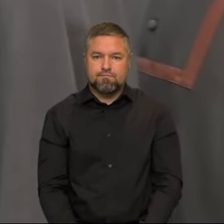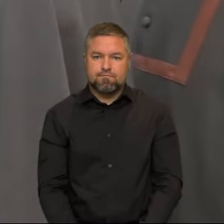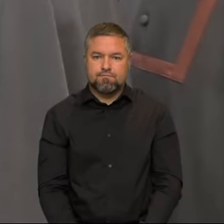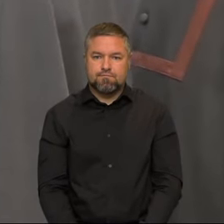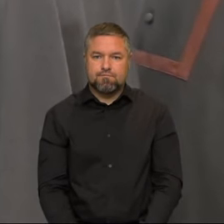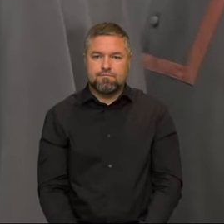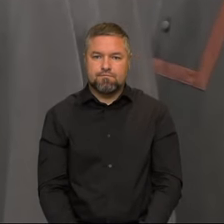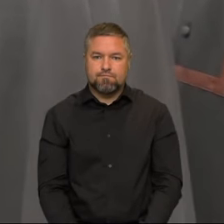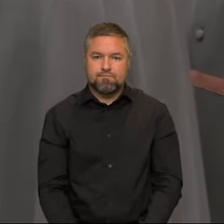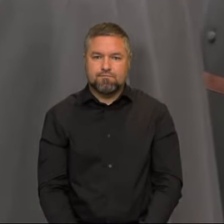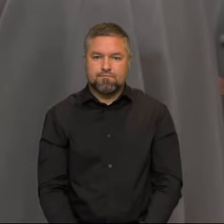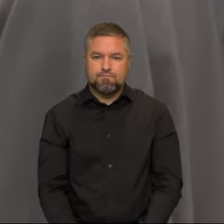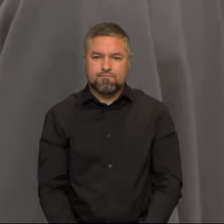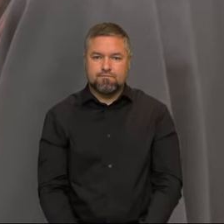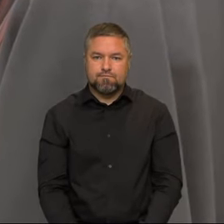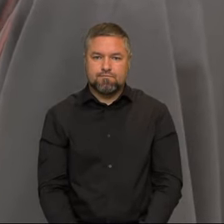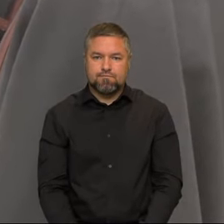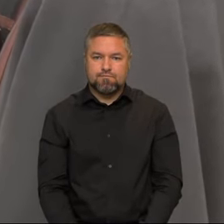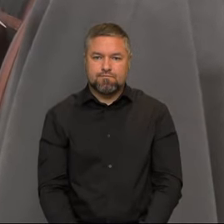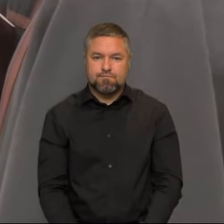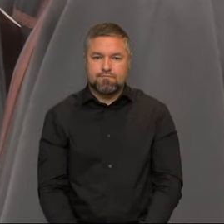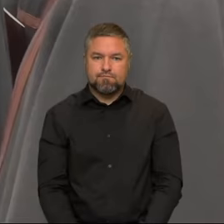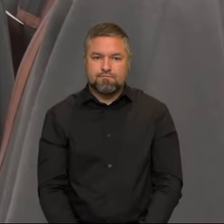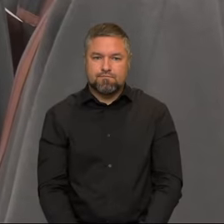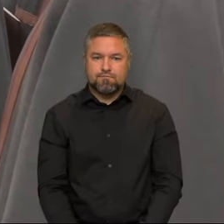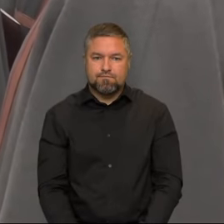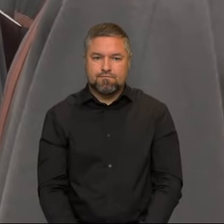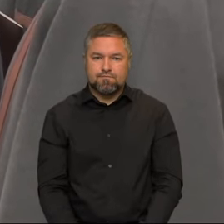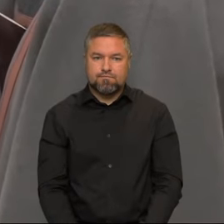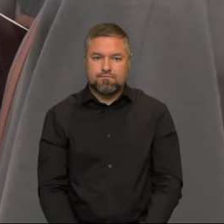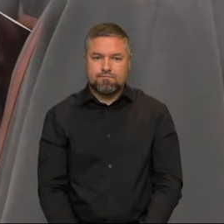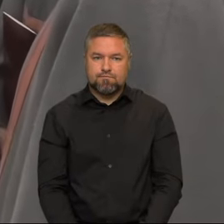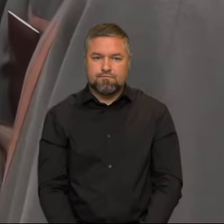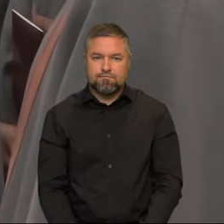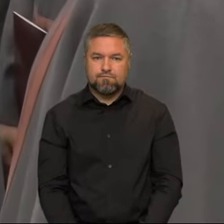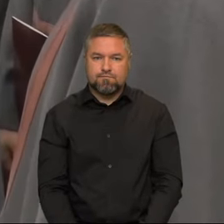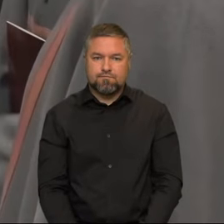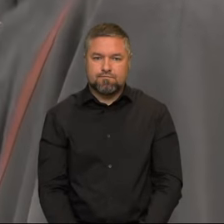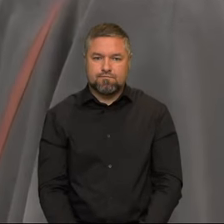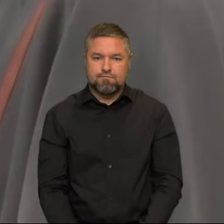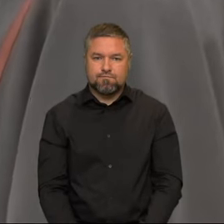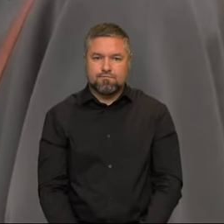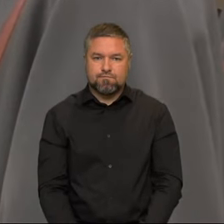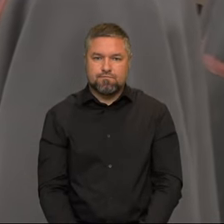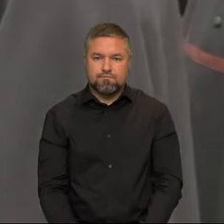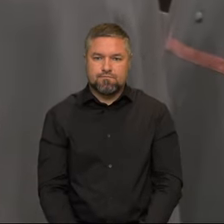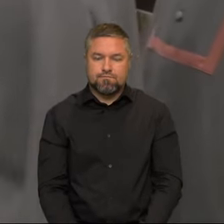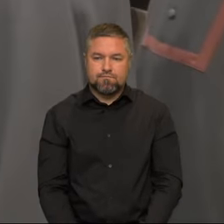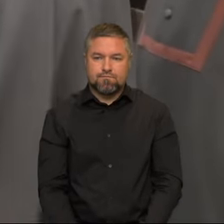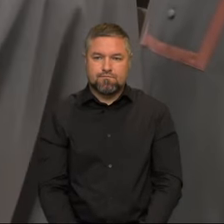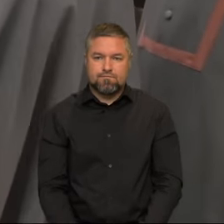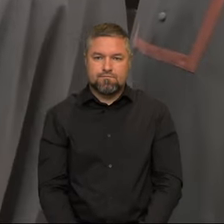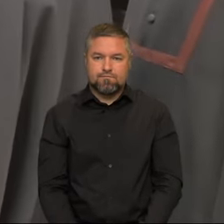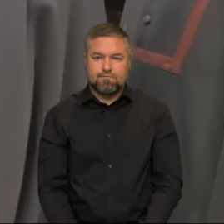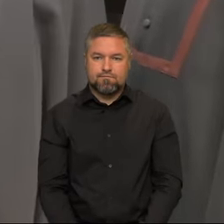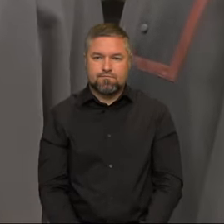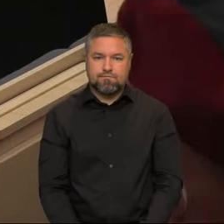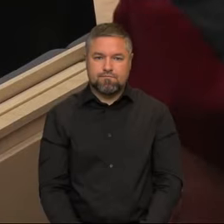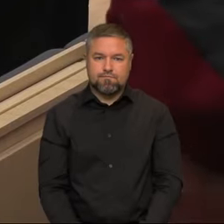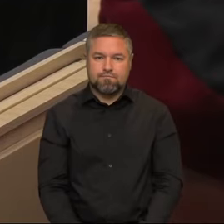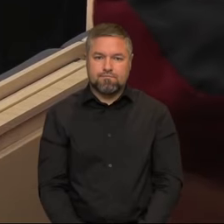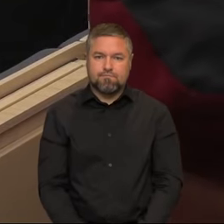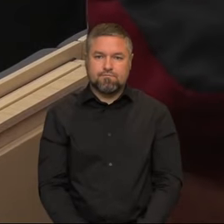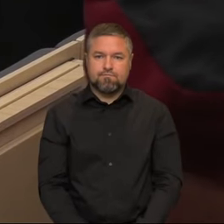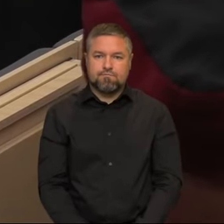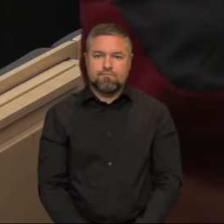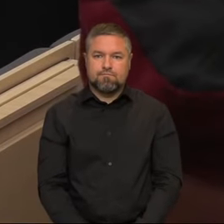Gratuluję pani, że jest pani studentką Politechniki Łódzkiej. Pani Aleksandra Lewandowska. Gratuluję pani, że jest pani studentką Politechniki Łódzkiej. Pan